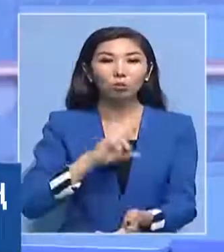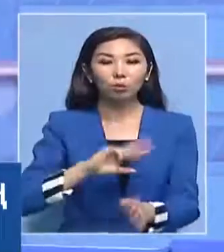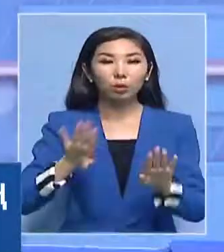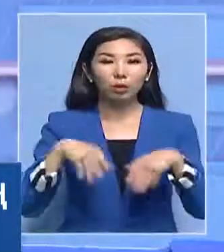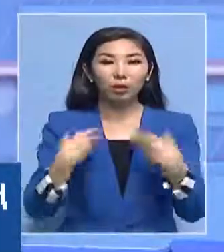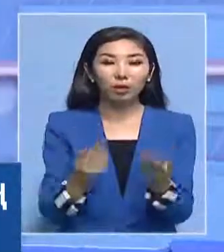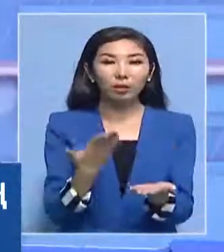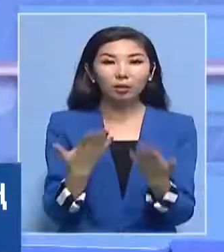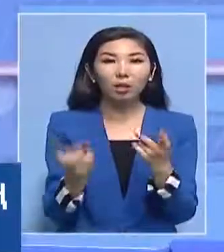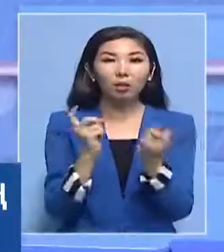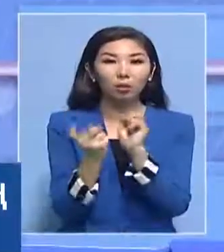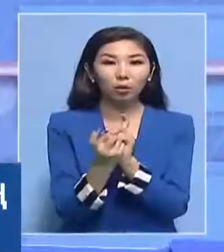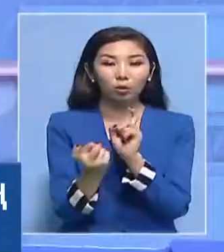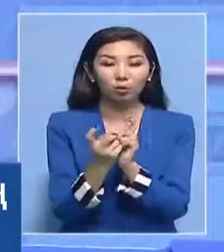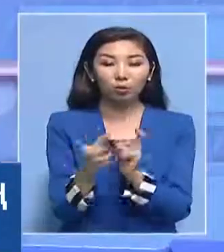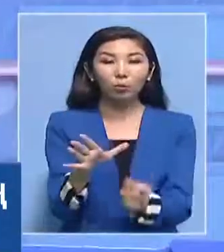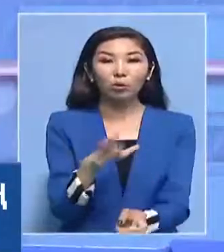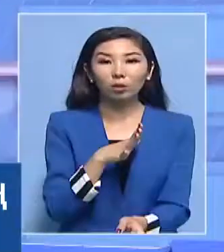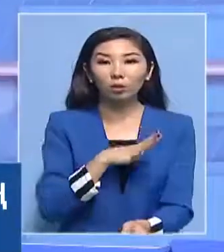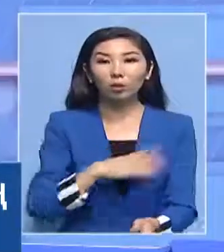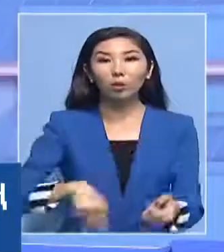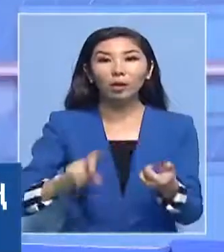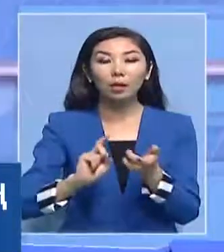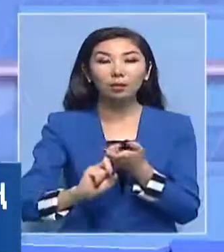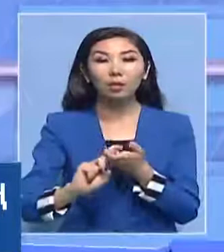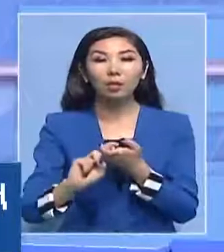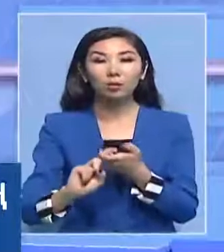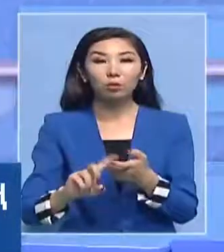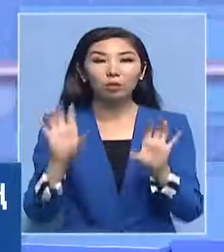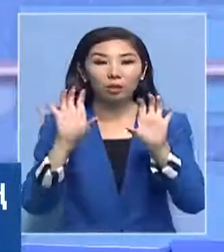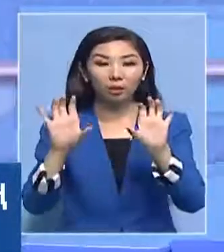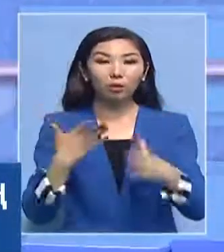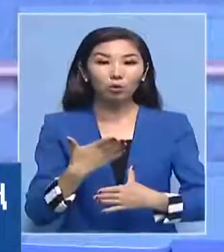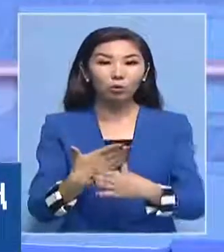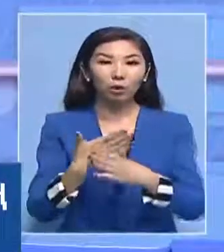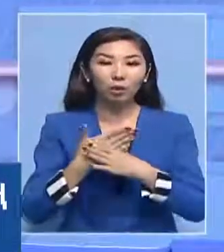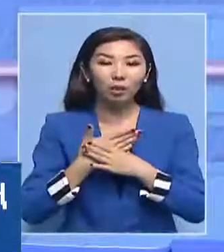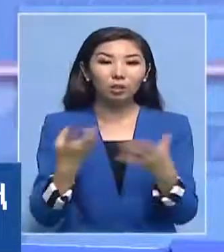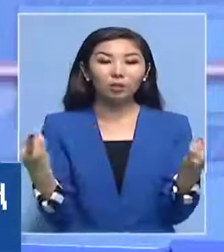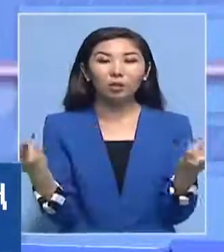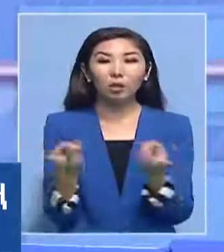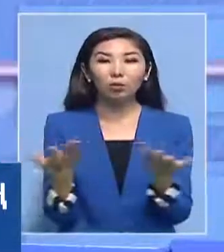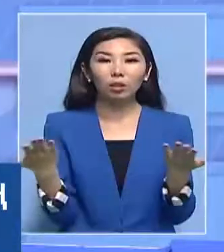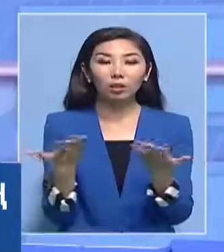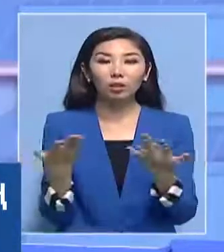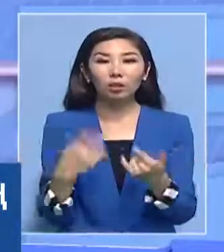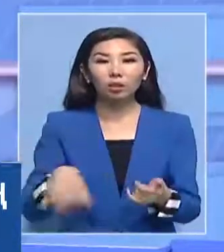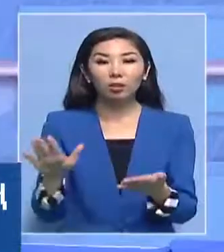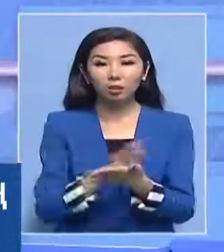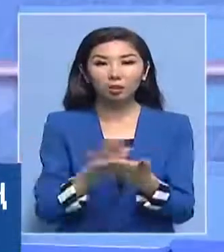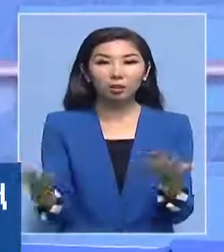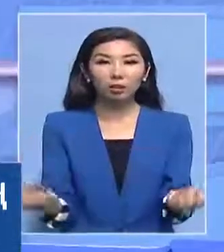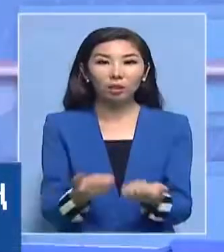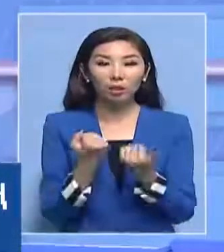берушімен арада дау туындады. Осы мәселен шешу үшін заңгерлік көмек қажет. Оны қай жерден тегін ала